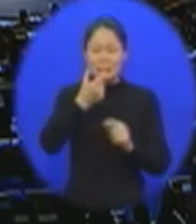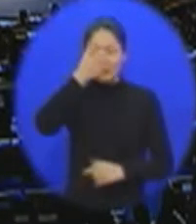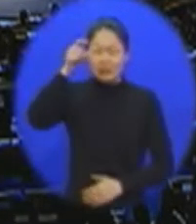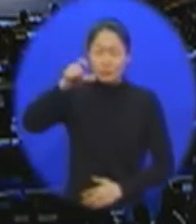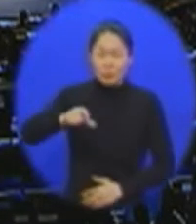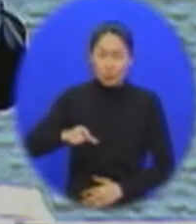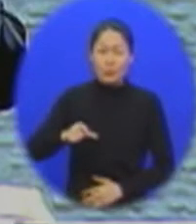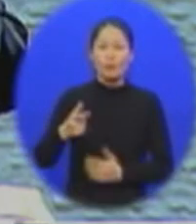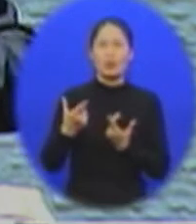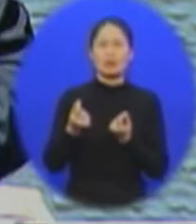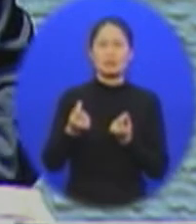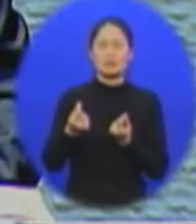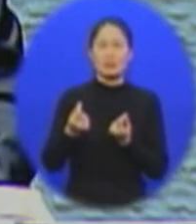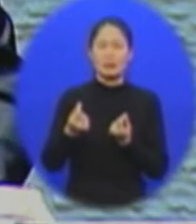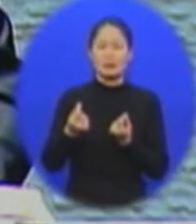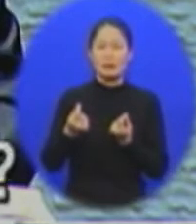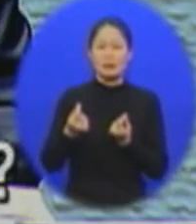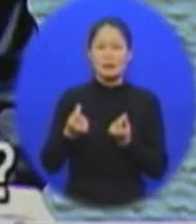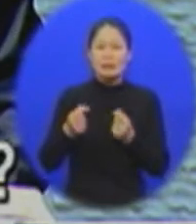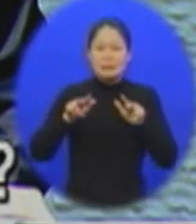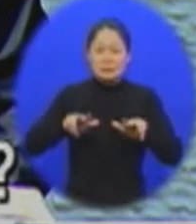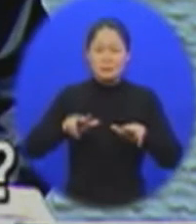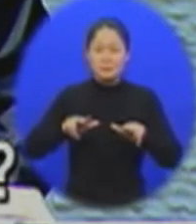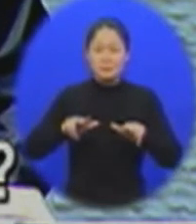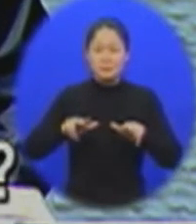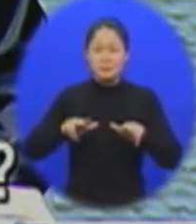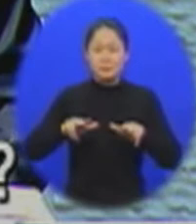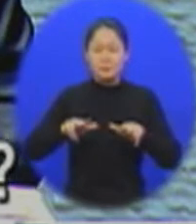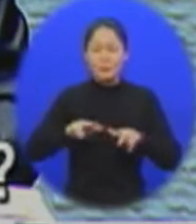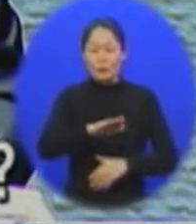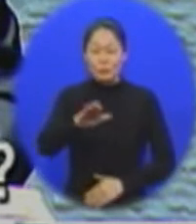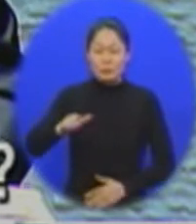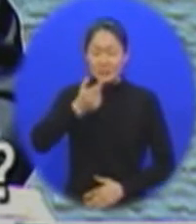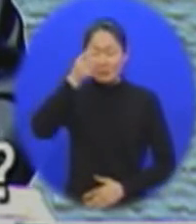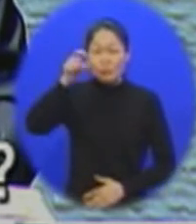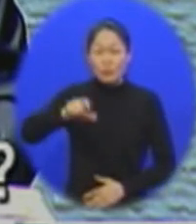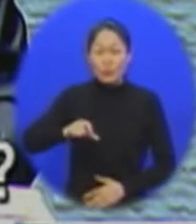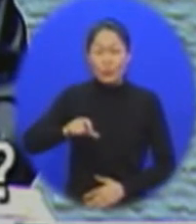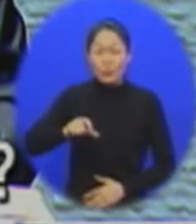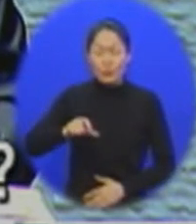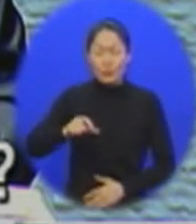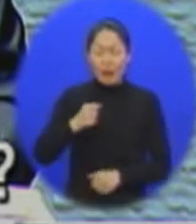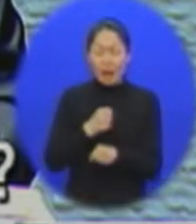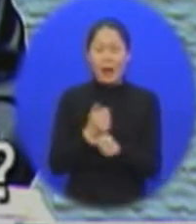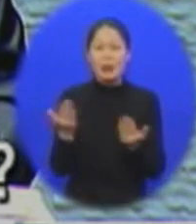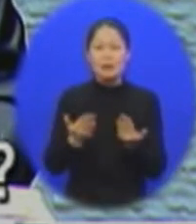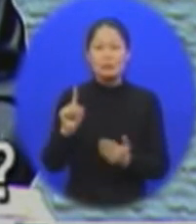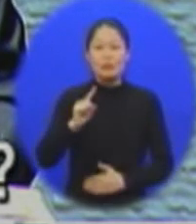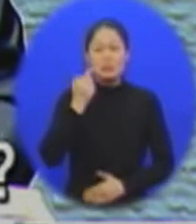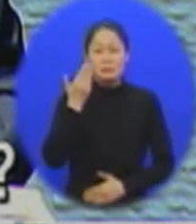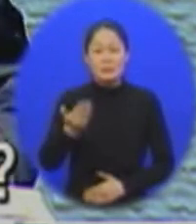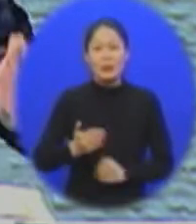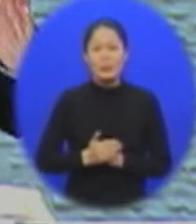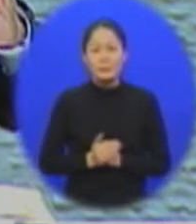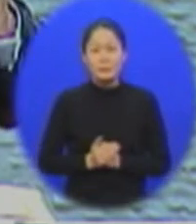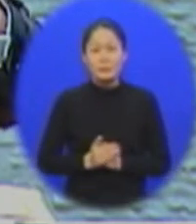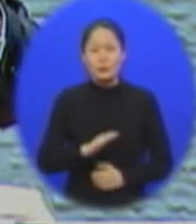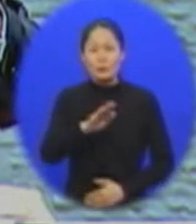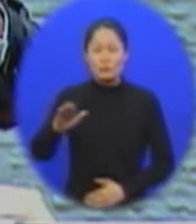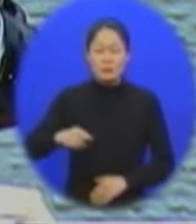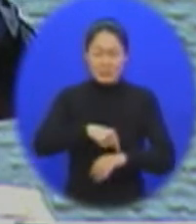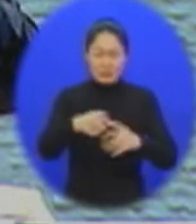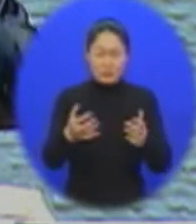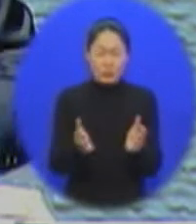였어요 지금은 우리 기독교가 할 일이 뭐 있습니까 우리 민족을